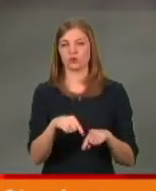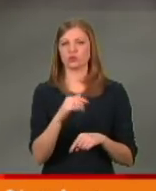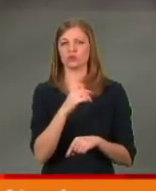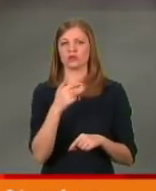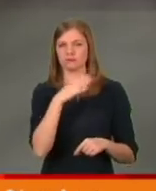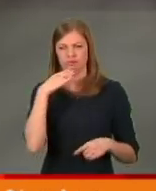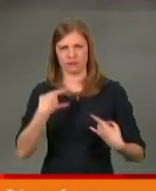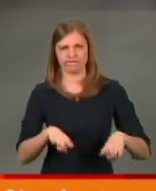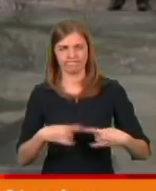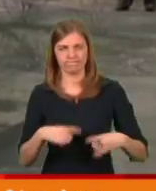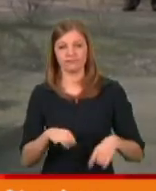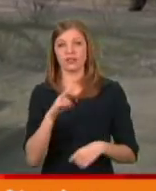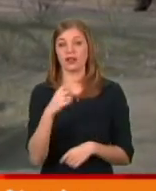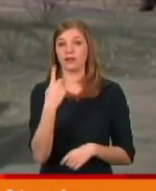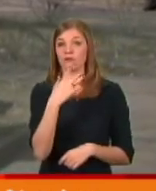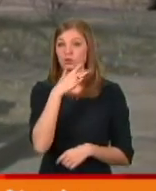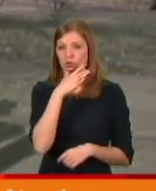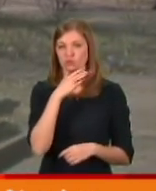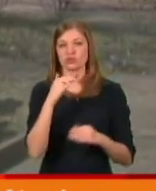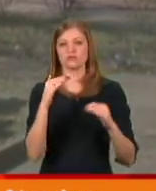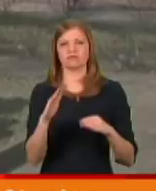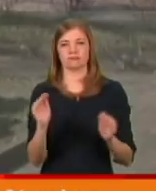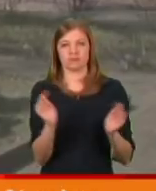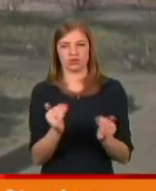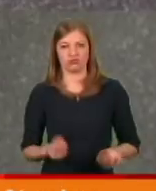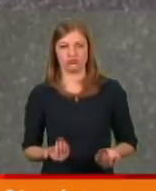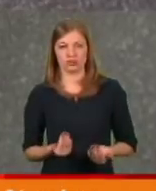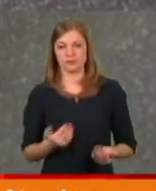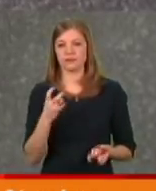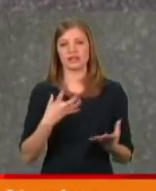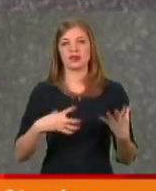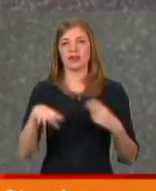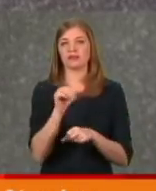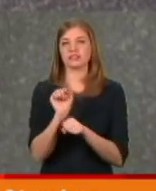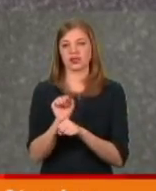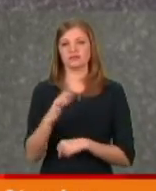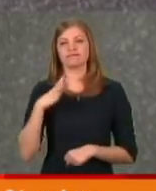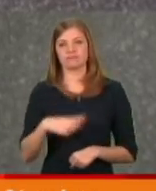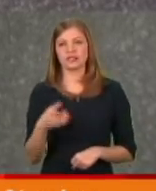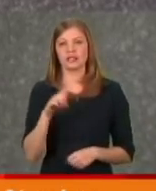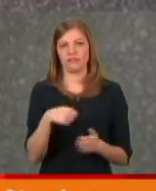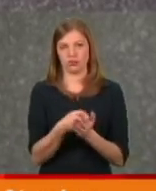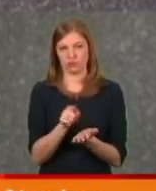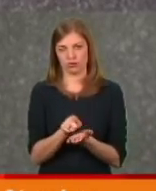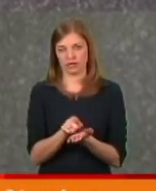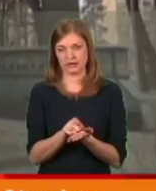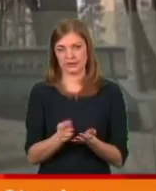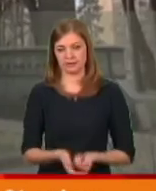рівень народжуваності, але водночас низька тривалість життя. Не всі станційники дотягують навіть до